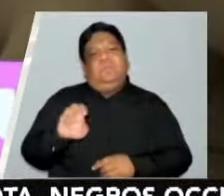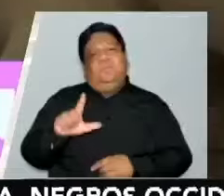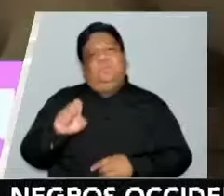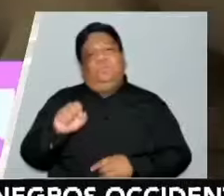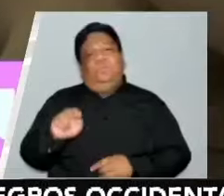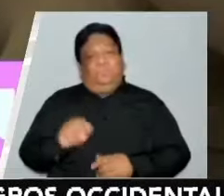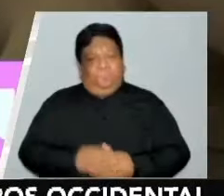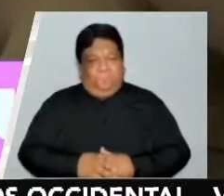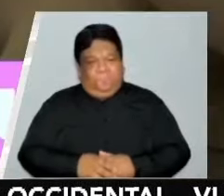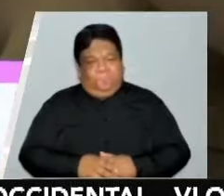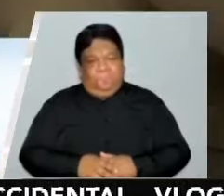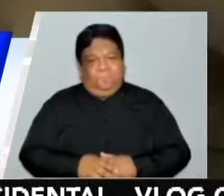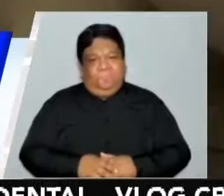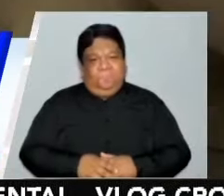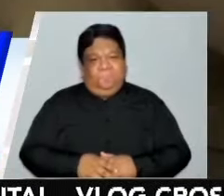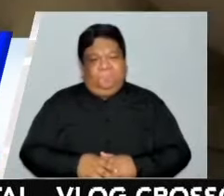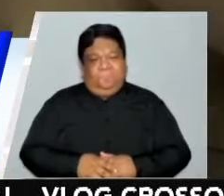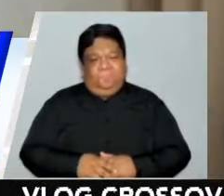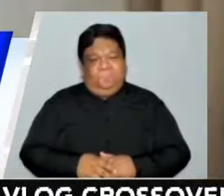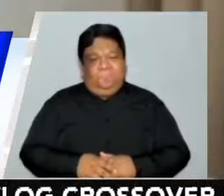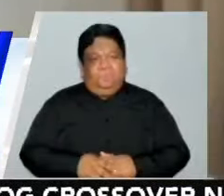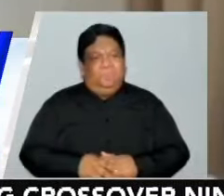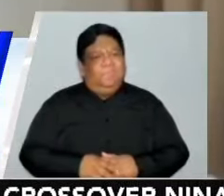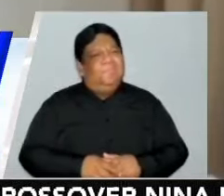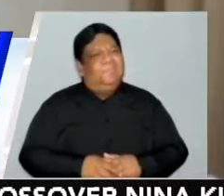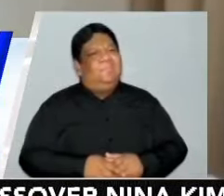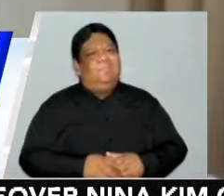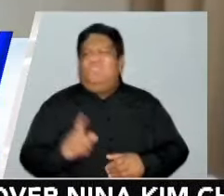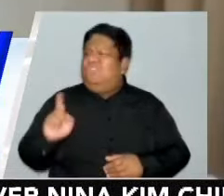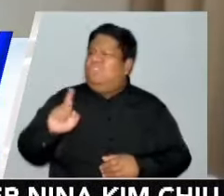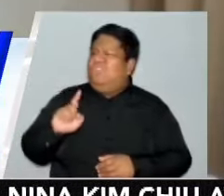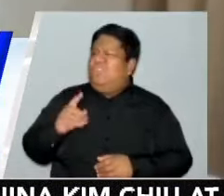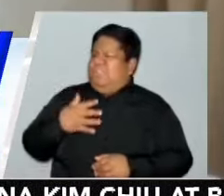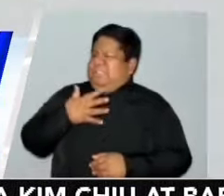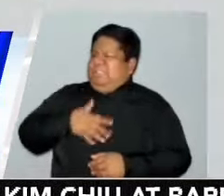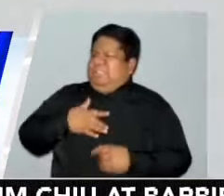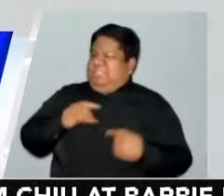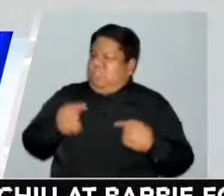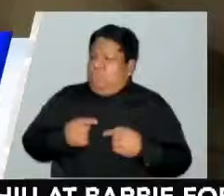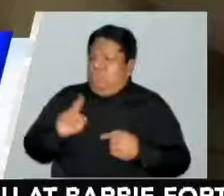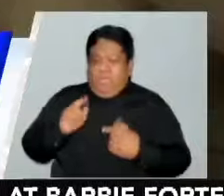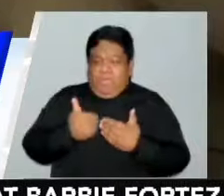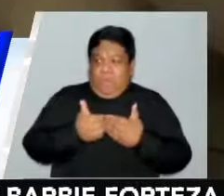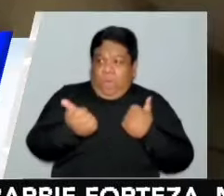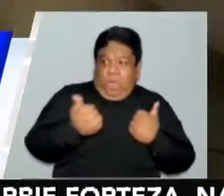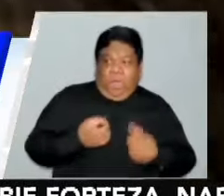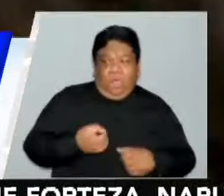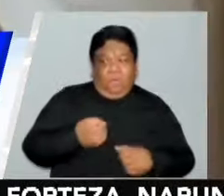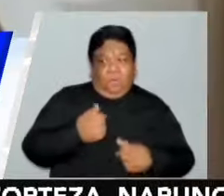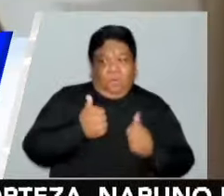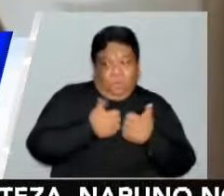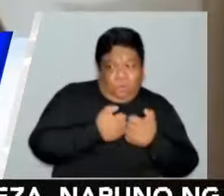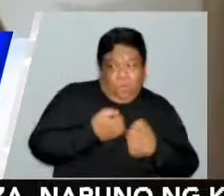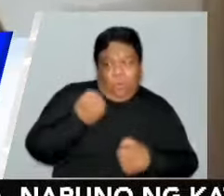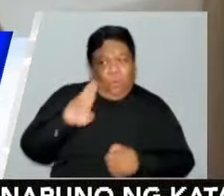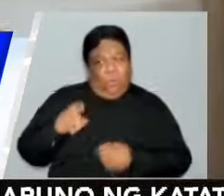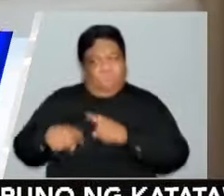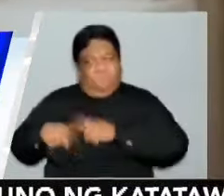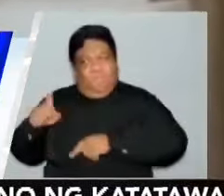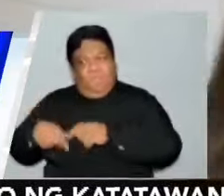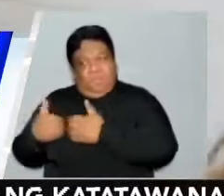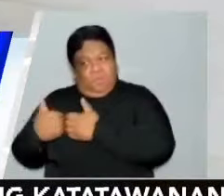Yeah. Ano yung pinakamasakit? Romantic breakup or friendship breakup? Sa'yo,